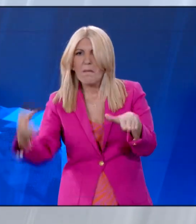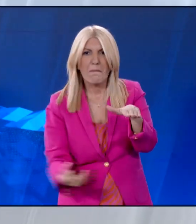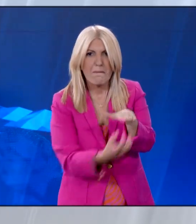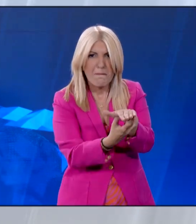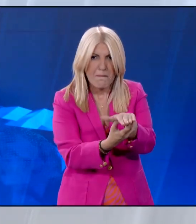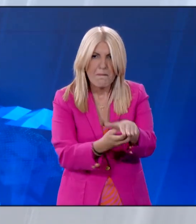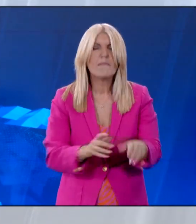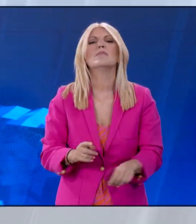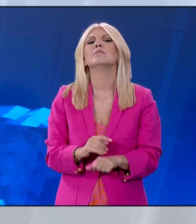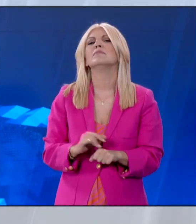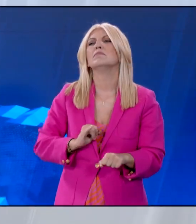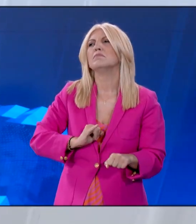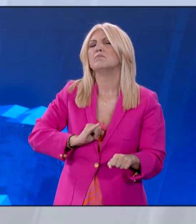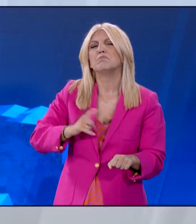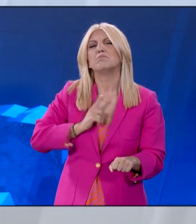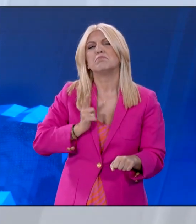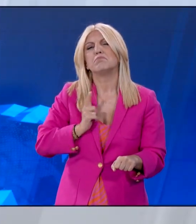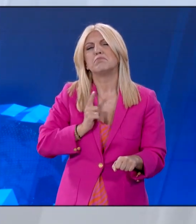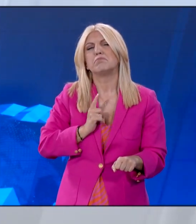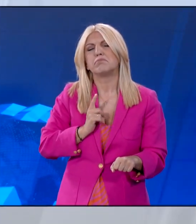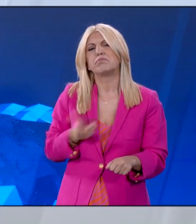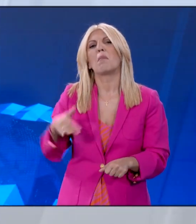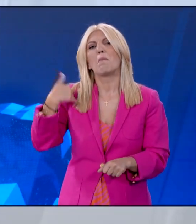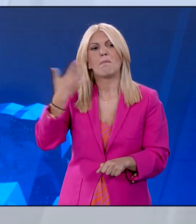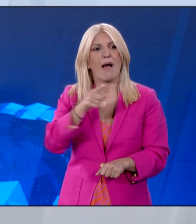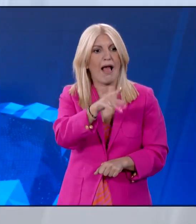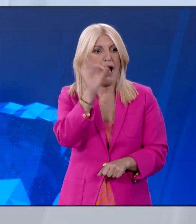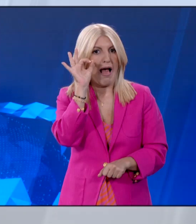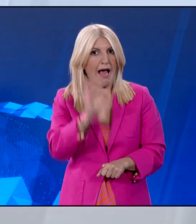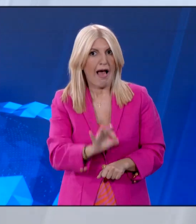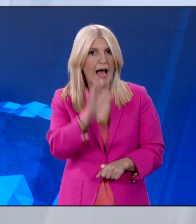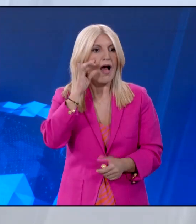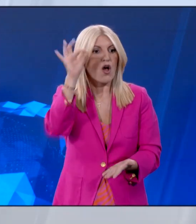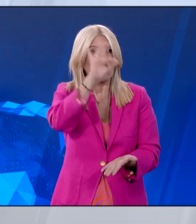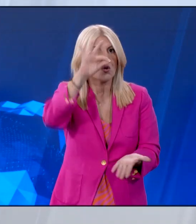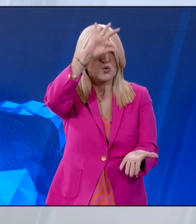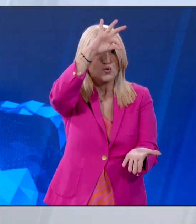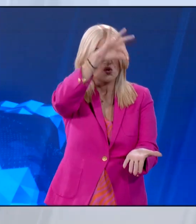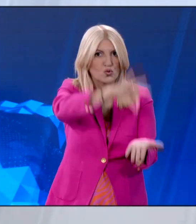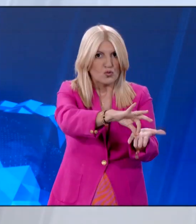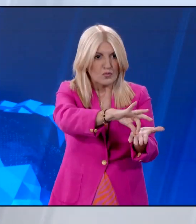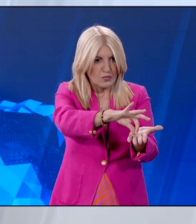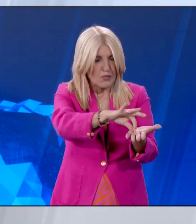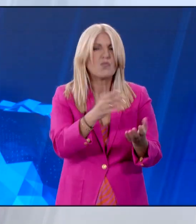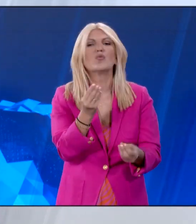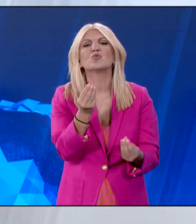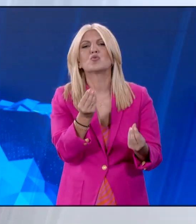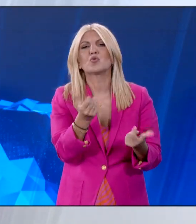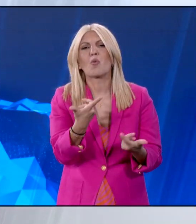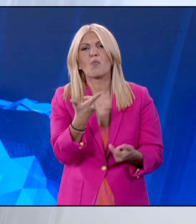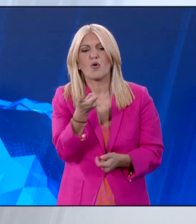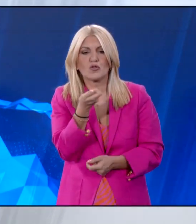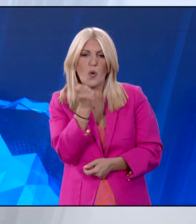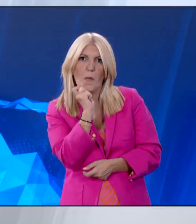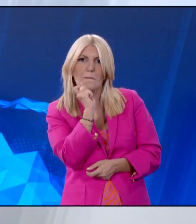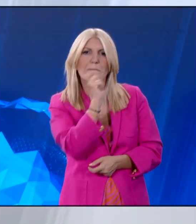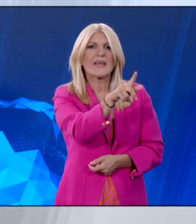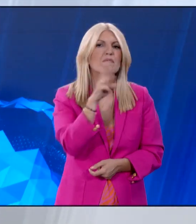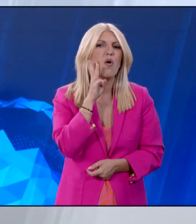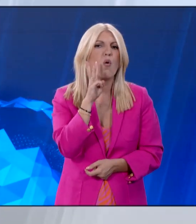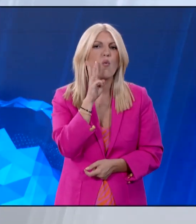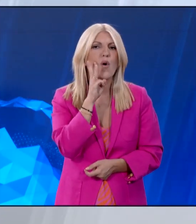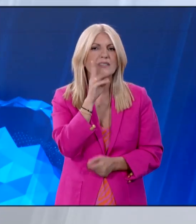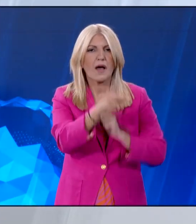μεταξύ, ειδικό σε θέματα Μέσης Ανατολής, λέει πως το Τελαβίβ βρήκε την τοποθεσία του μέσω κατασκοπευτικού λογισμικού που είχε εγκαταστήσει στο τηλέφωνό